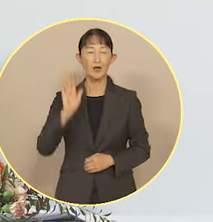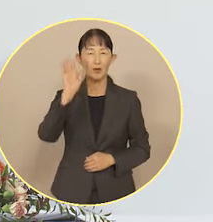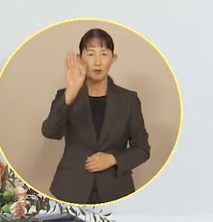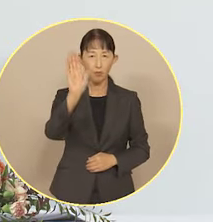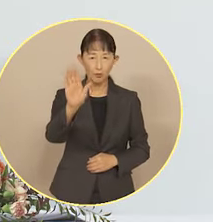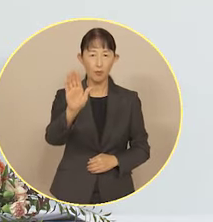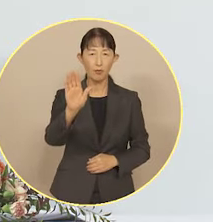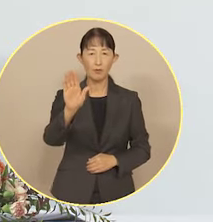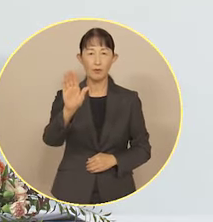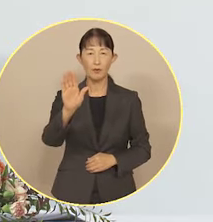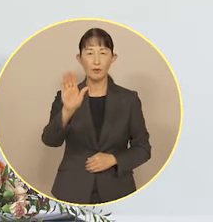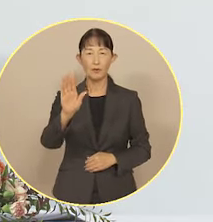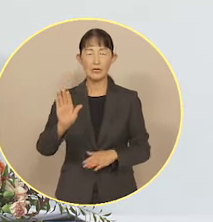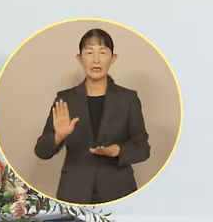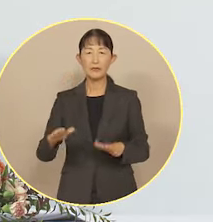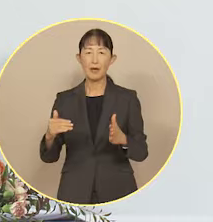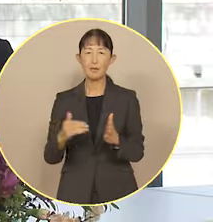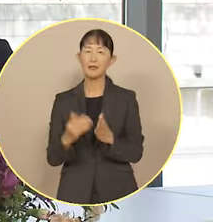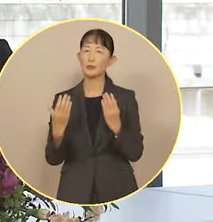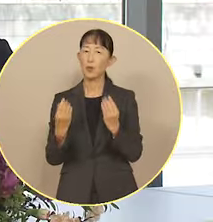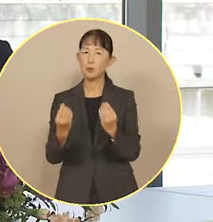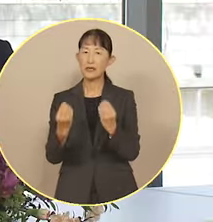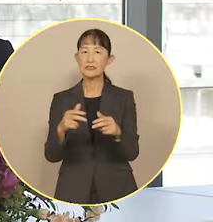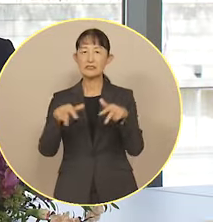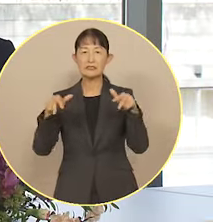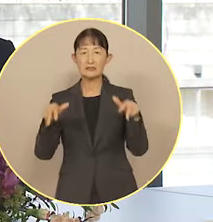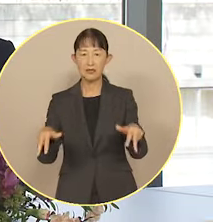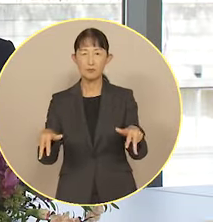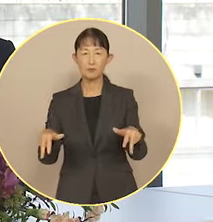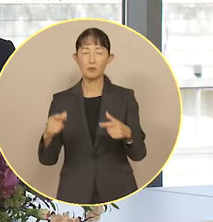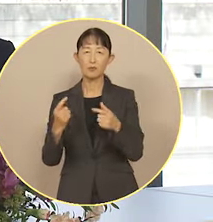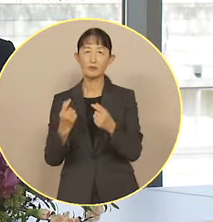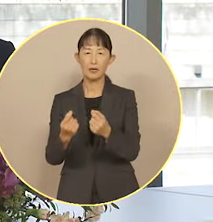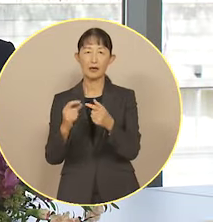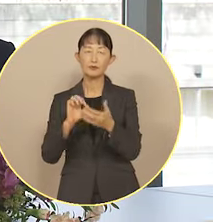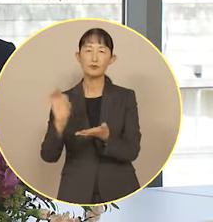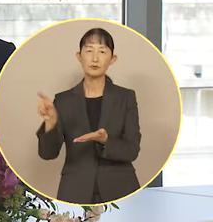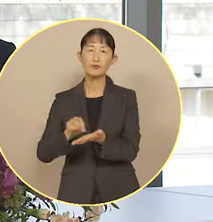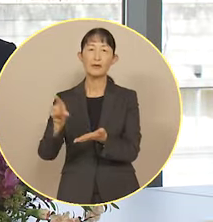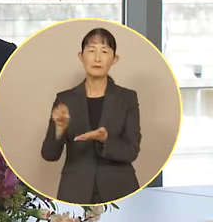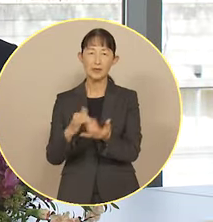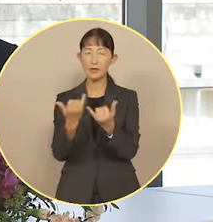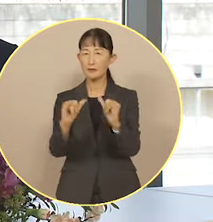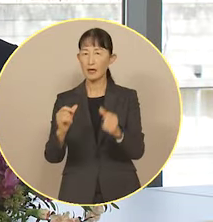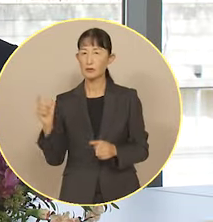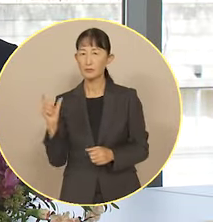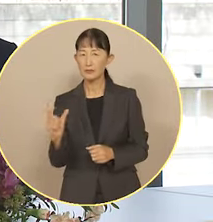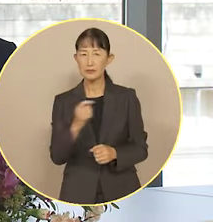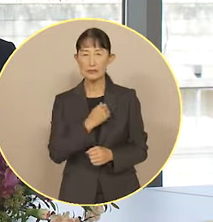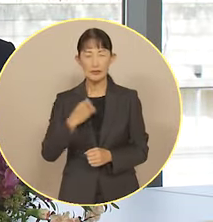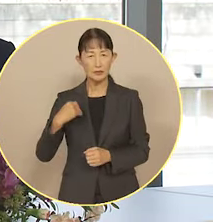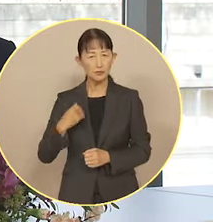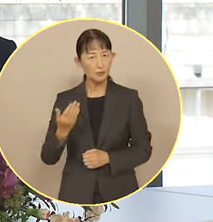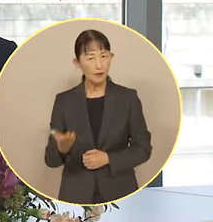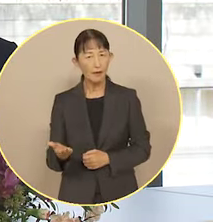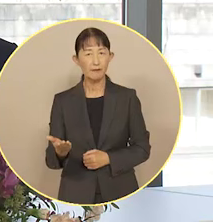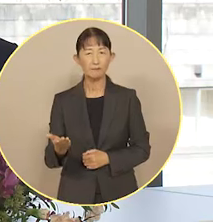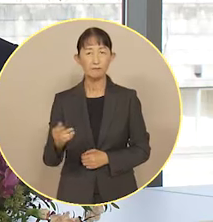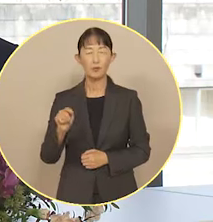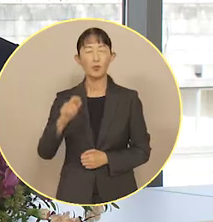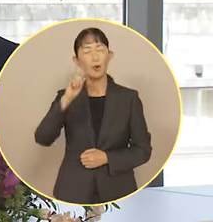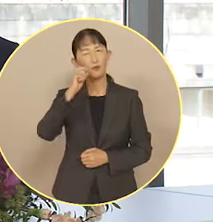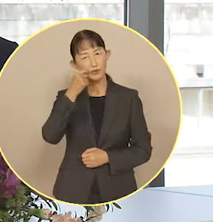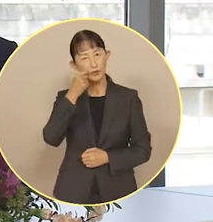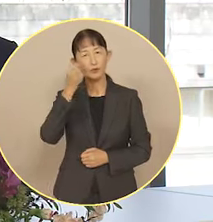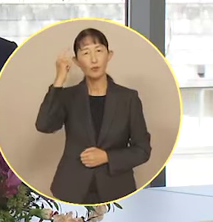た時のま今までのシステムをこれからも維持したまま社会を継続するするっていうことにはあ